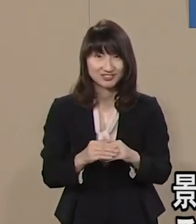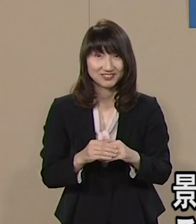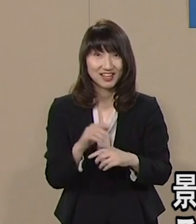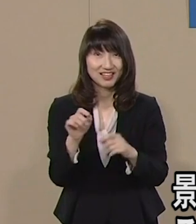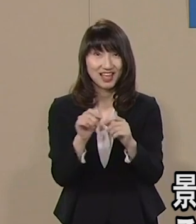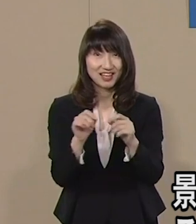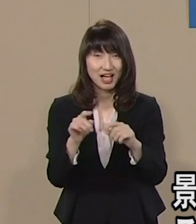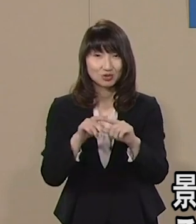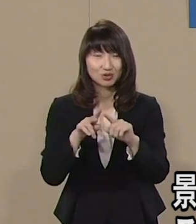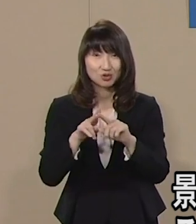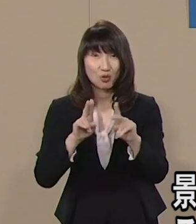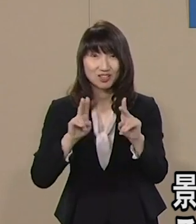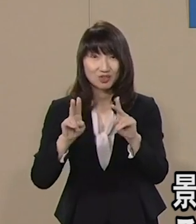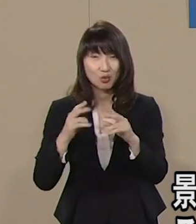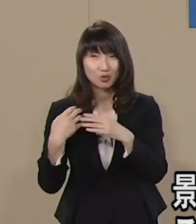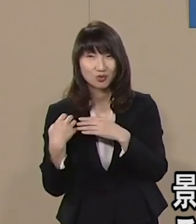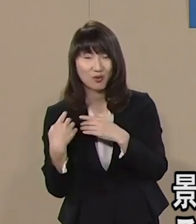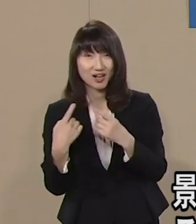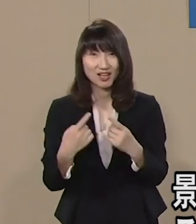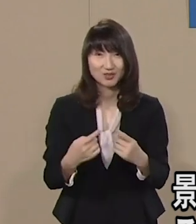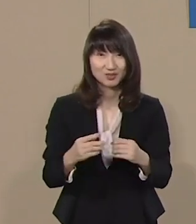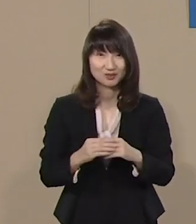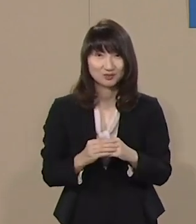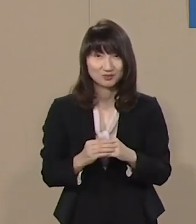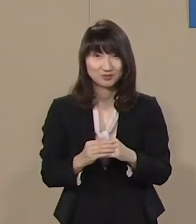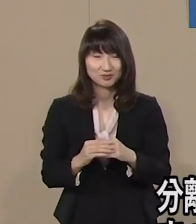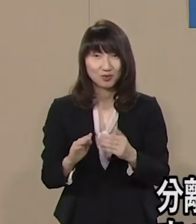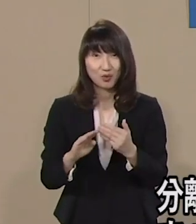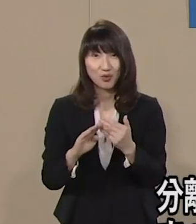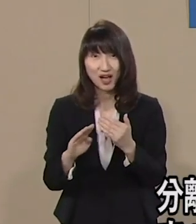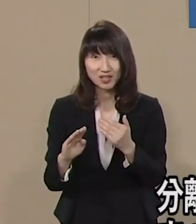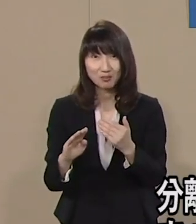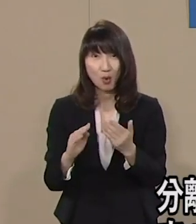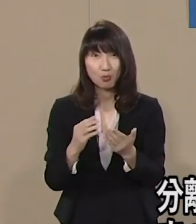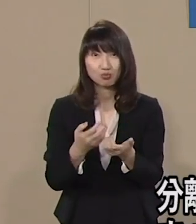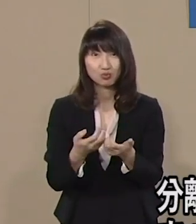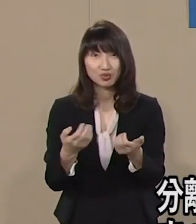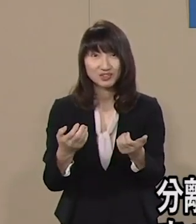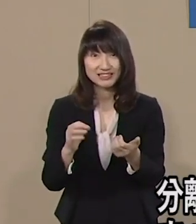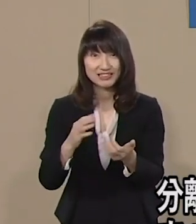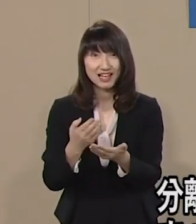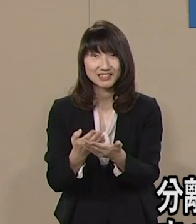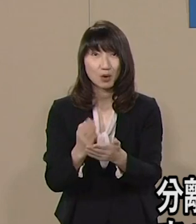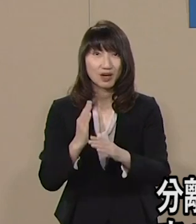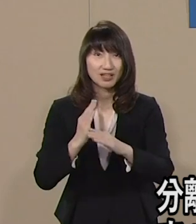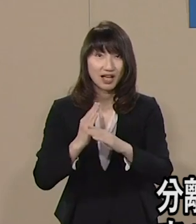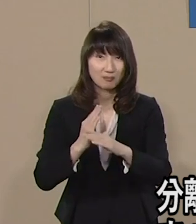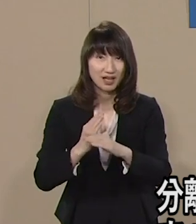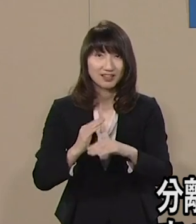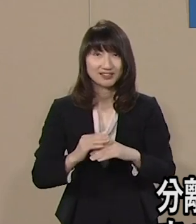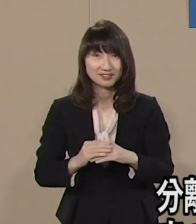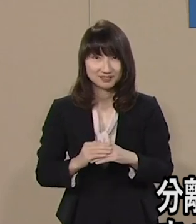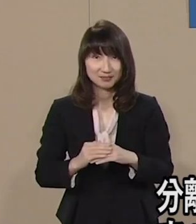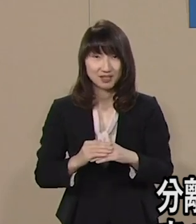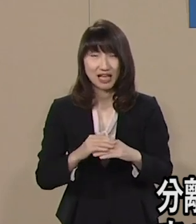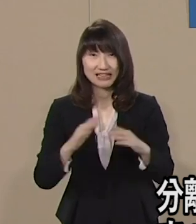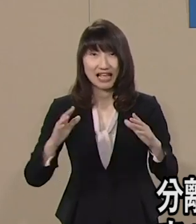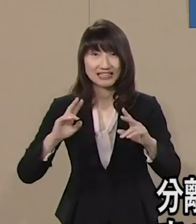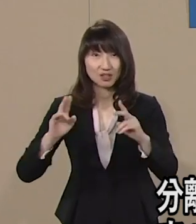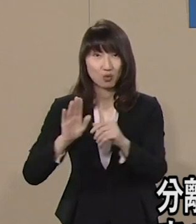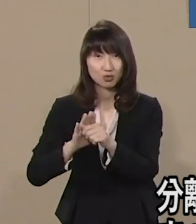により中小零細企業の負担は減ります他にも分離課税を止める大企業優遇2を止めるなど